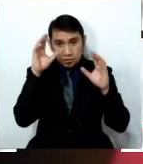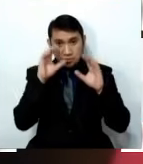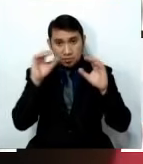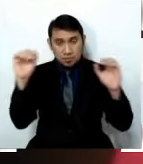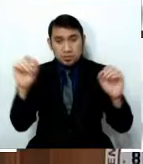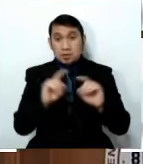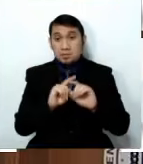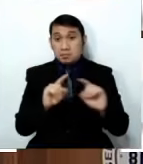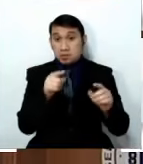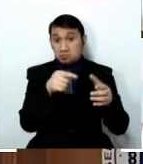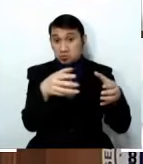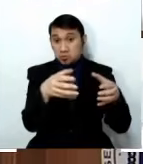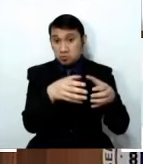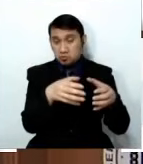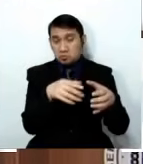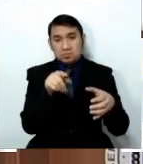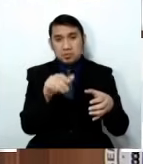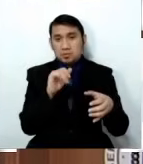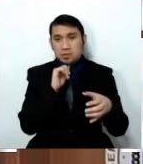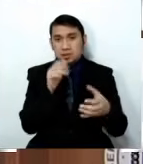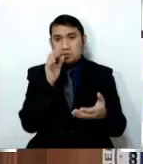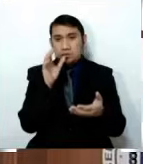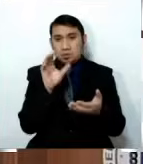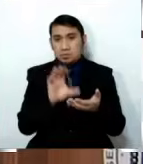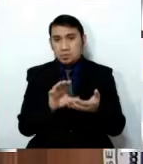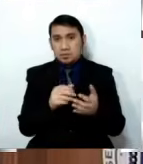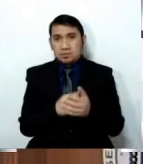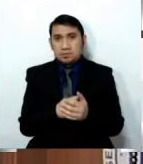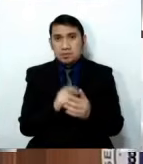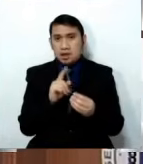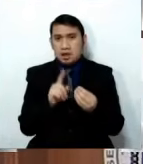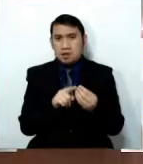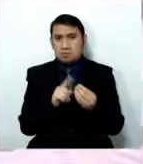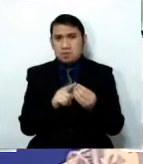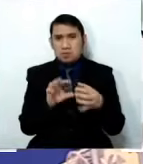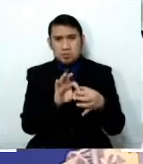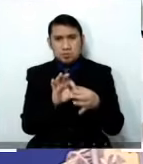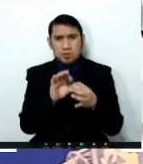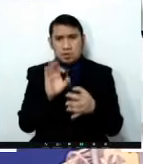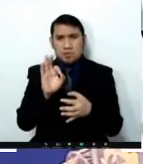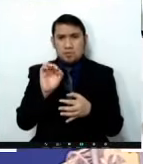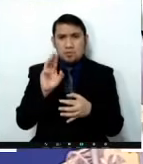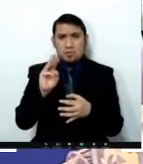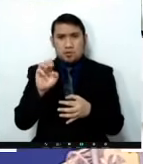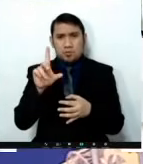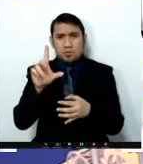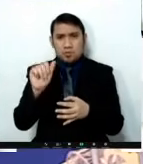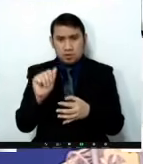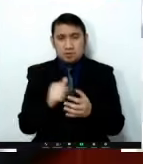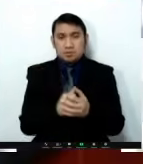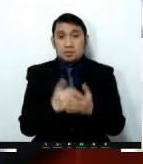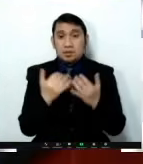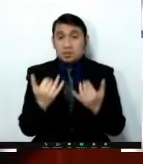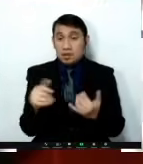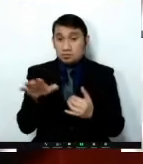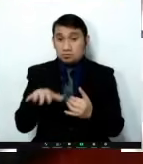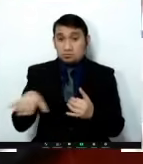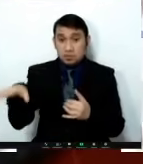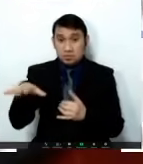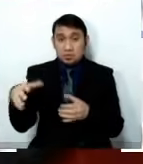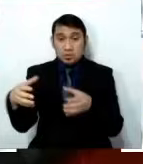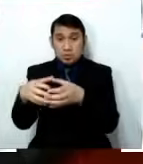ni Robredo tungkol sa unification formula na sinasabi ni Lacson. Abala na rin ang ilang partido sa pagpapalakas